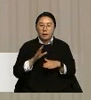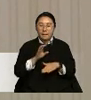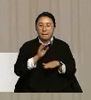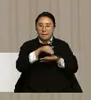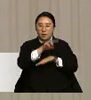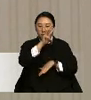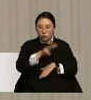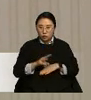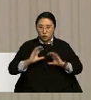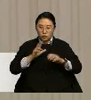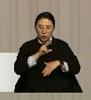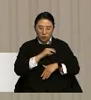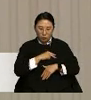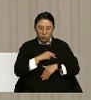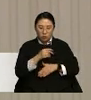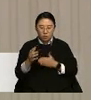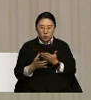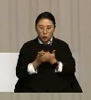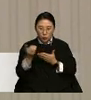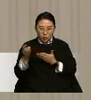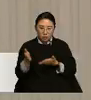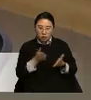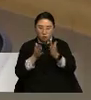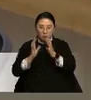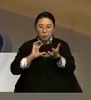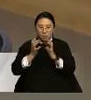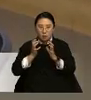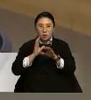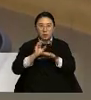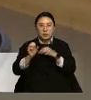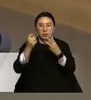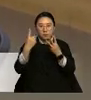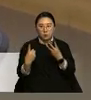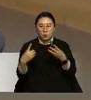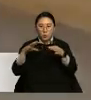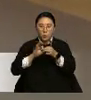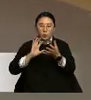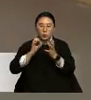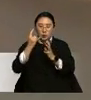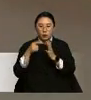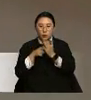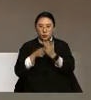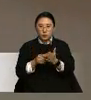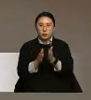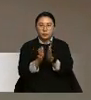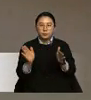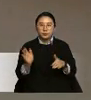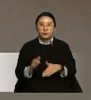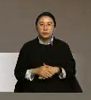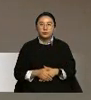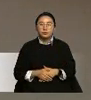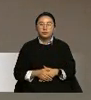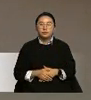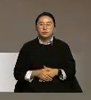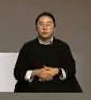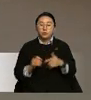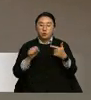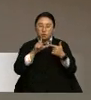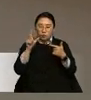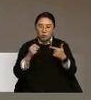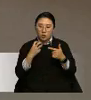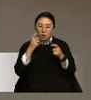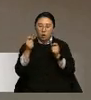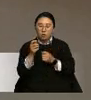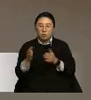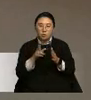국회의원들은 지난해 국회 통일로 포럼 발족과 호선 연장 국회 토론회를 열고 추진을 시작했습니다 지난 6월엔